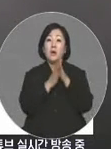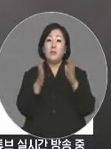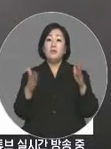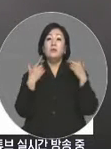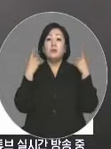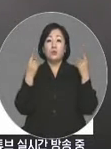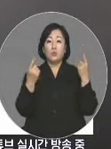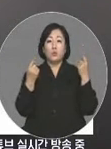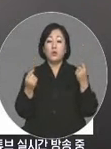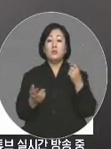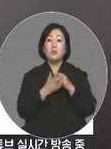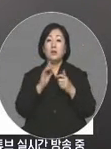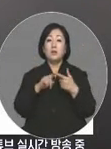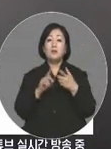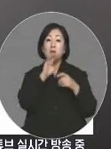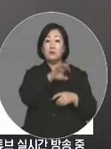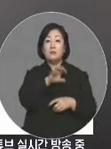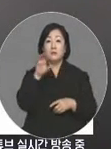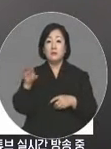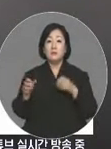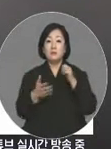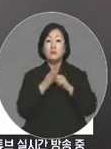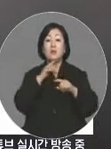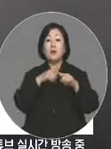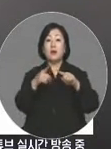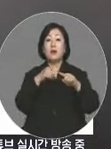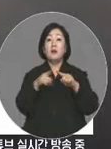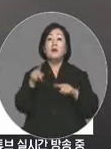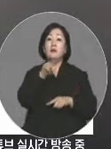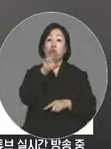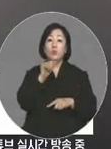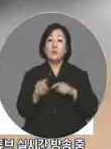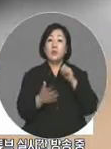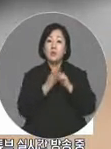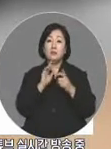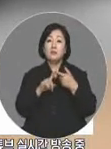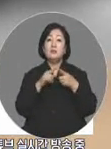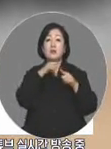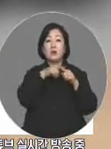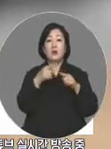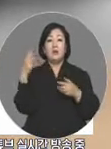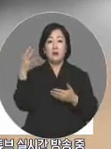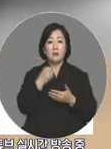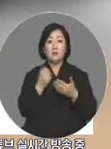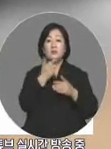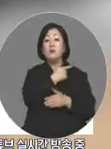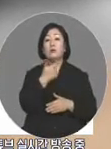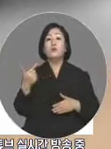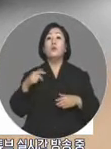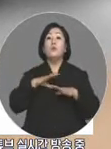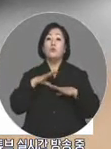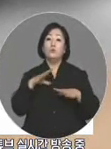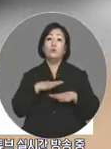칼을 들고 와서 제 몸을 들으면서 엄마가 다음에 죽여버려도 했지 이랬는데 너무 떨리고